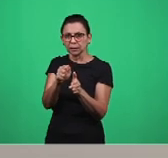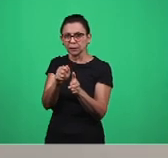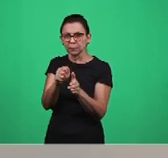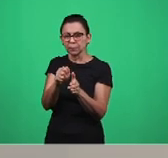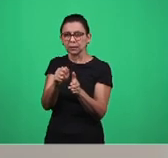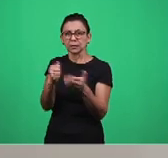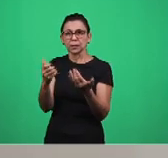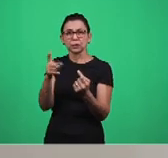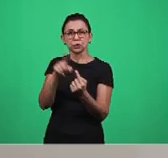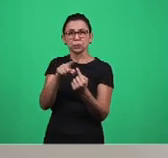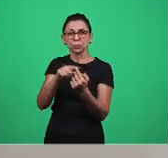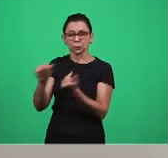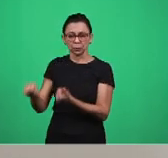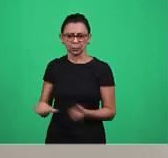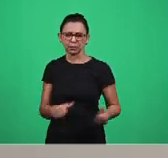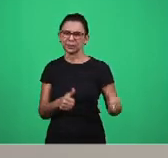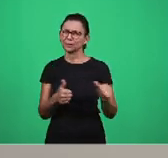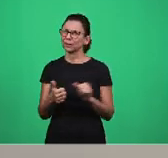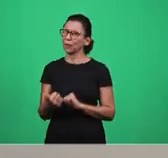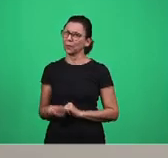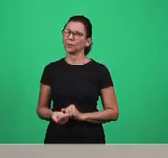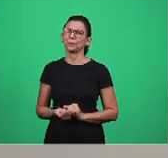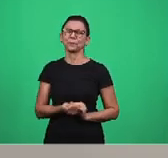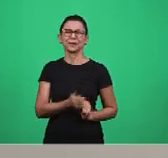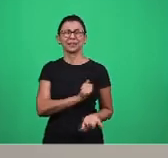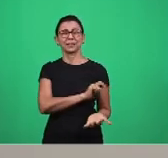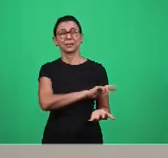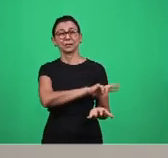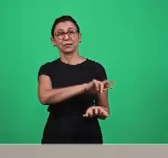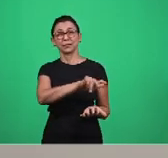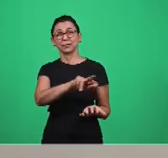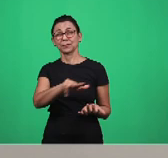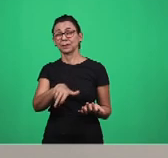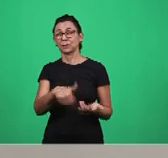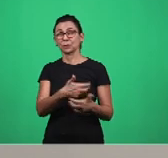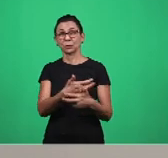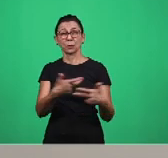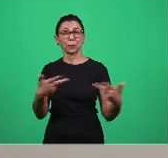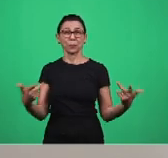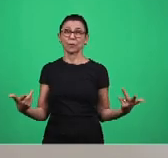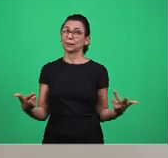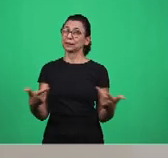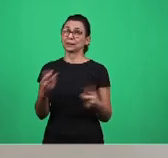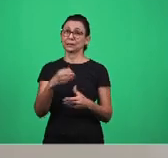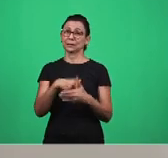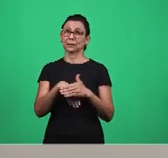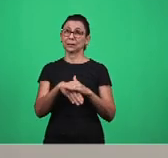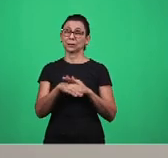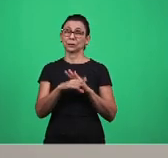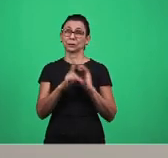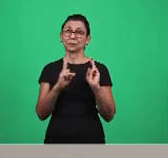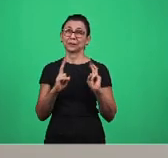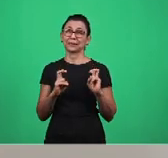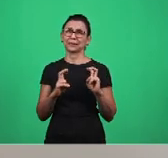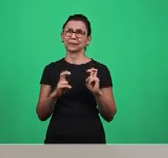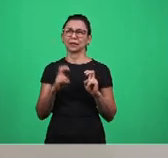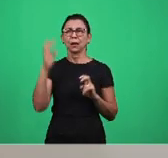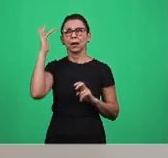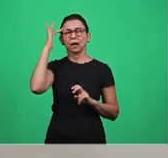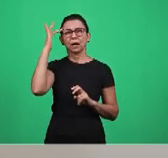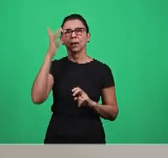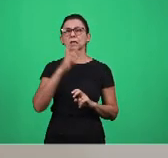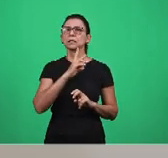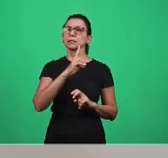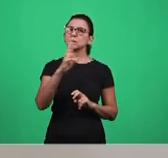ici. Je pense que j'ai beaucoup répondu, n'est-ce pas, de ce qui m'a été